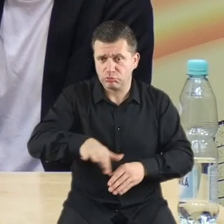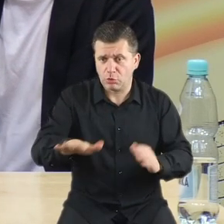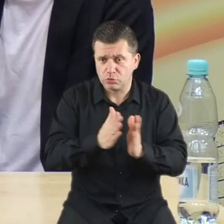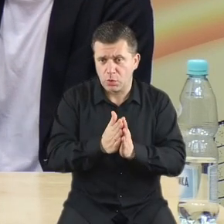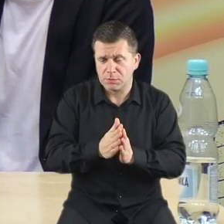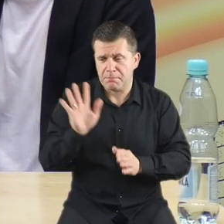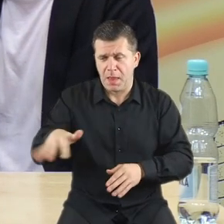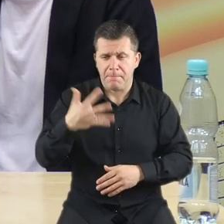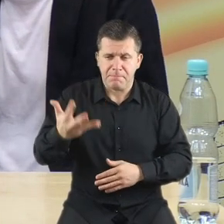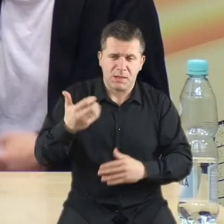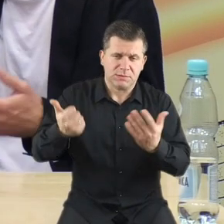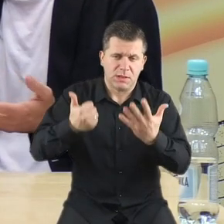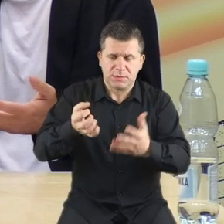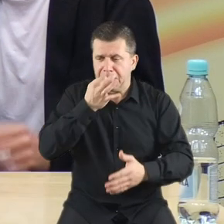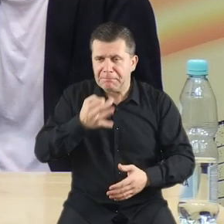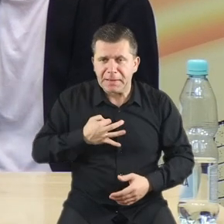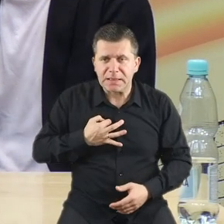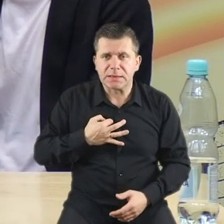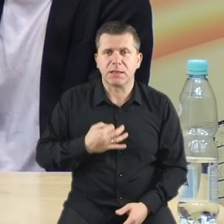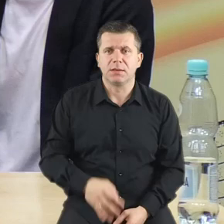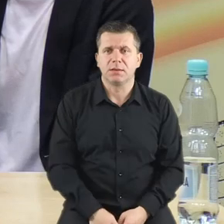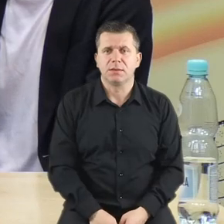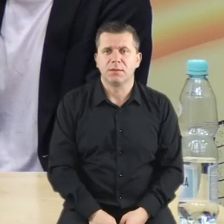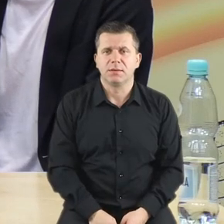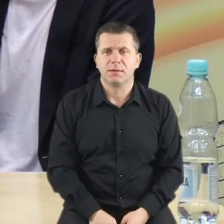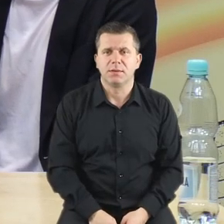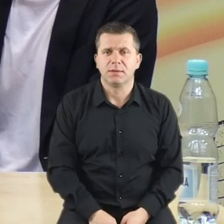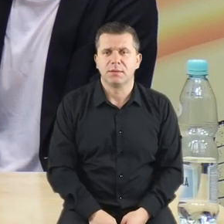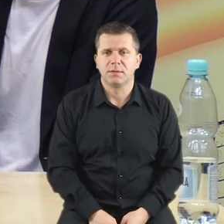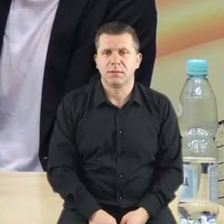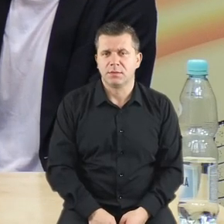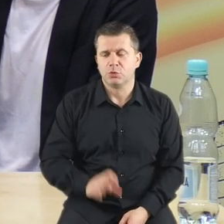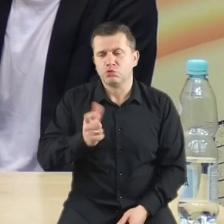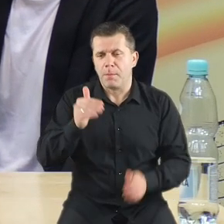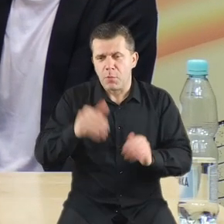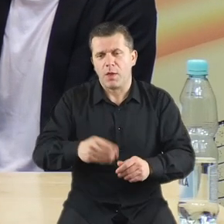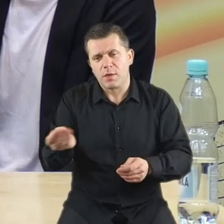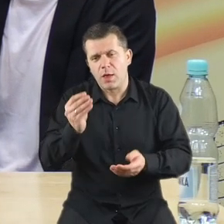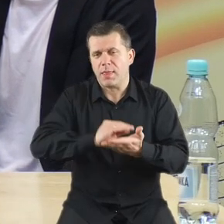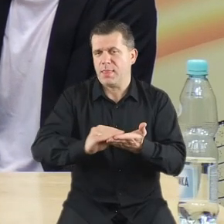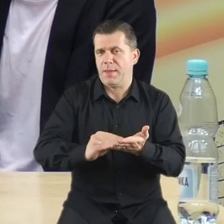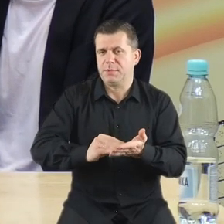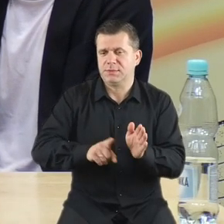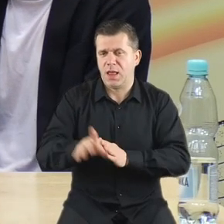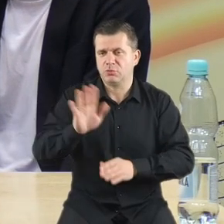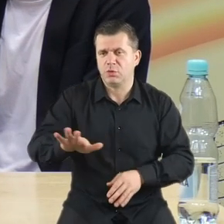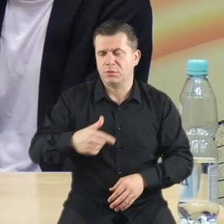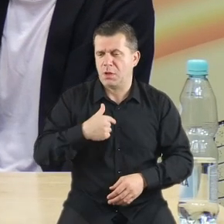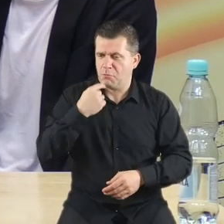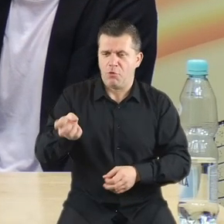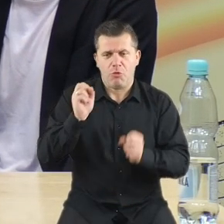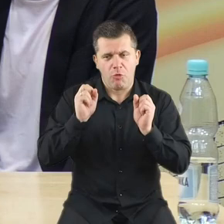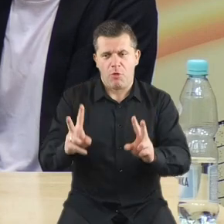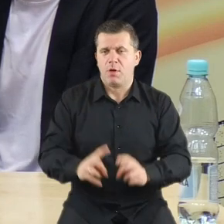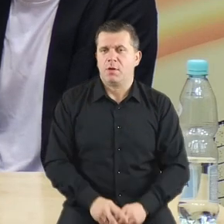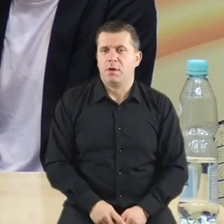lat zaczęli mnie pytać, że czy jeszcze coś napisał. I ja powiedziałem, okej, no jak